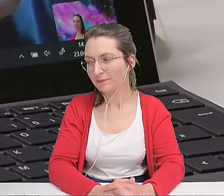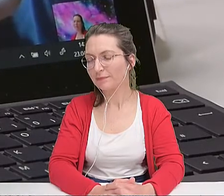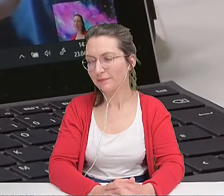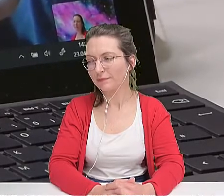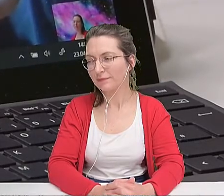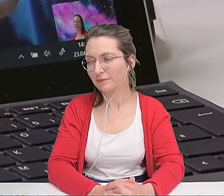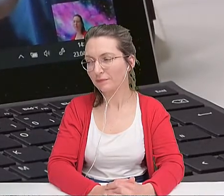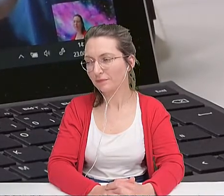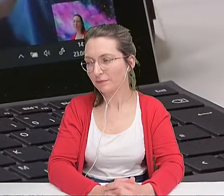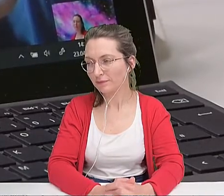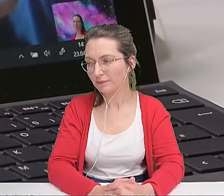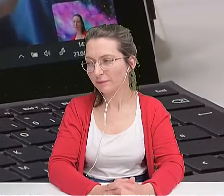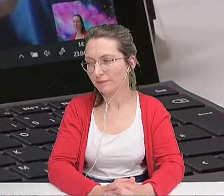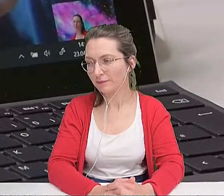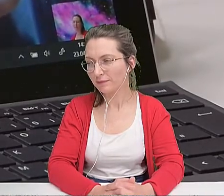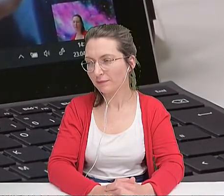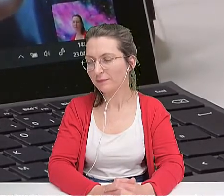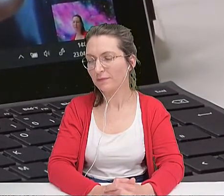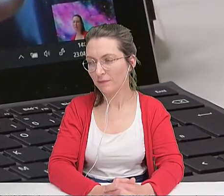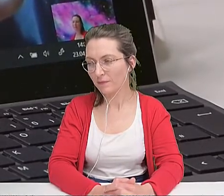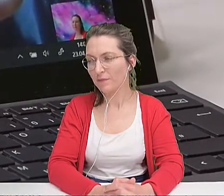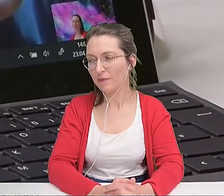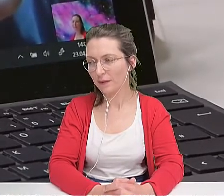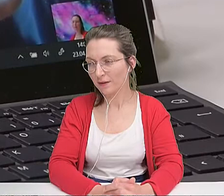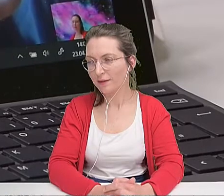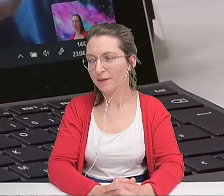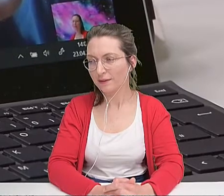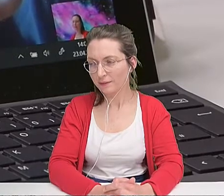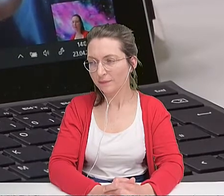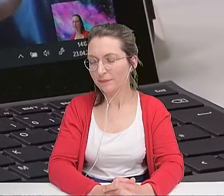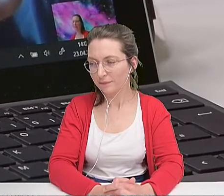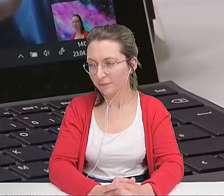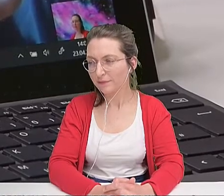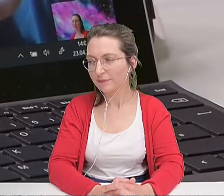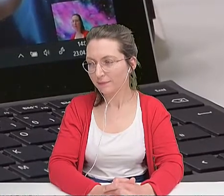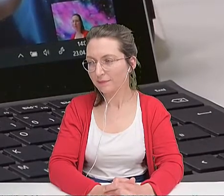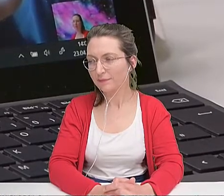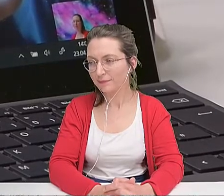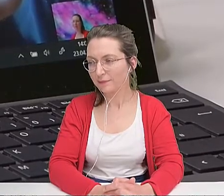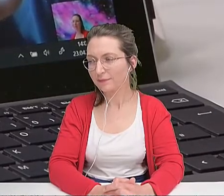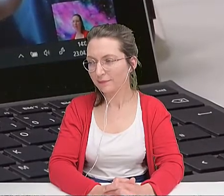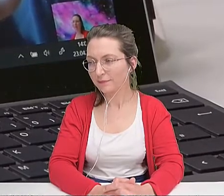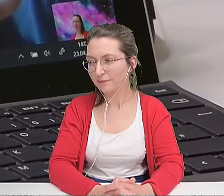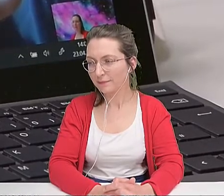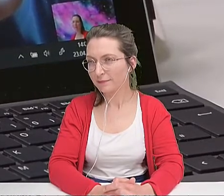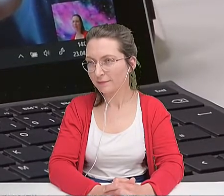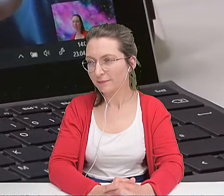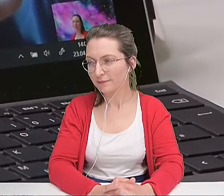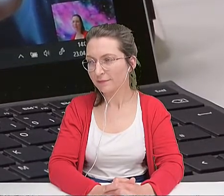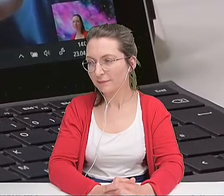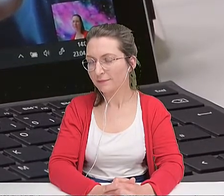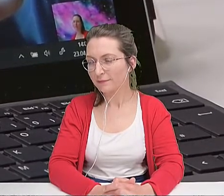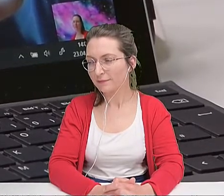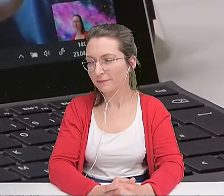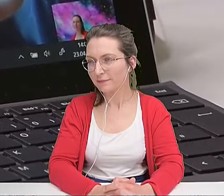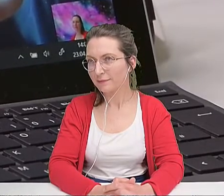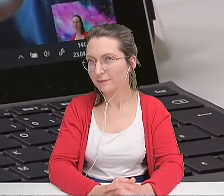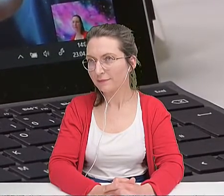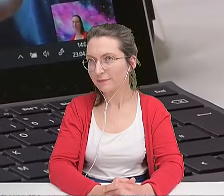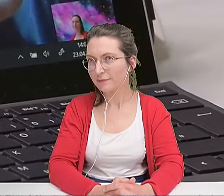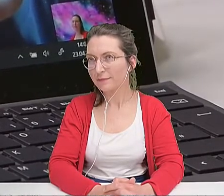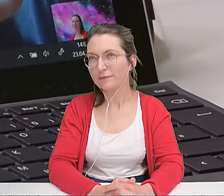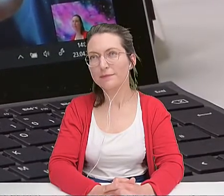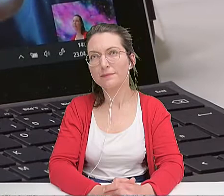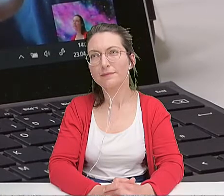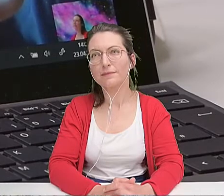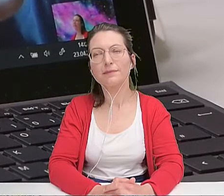noch nicht so. Und dann haben wir gesagt, wir müssen eigentlich den Nachwuchs, also gerade die Jüngeren, die Kinder, auch an das Thema selber rankriegen. Und da kam eine Idee